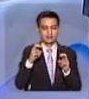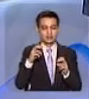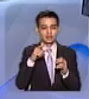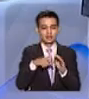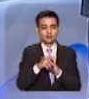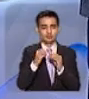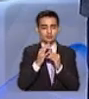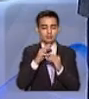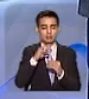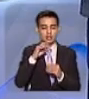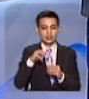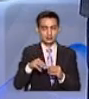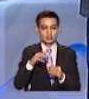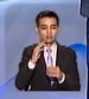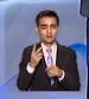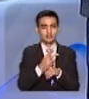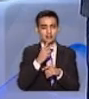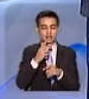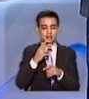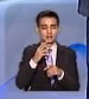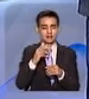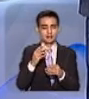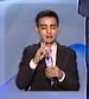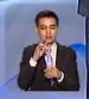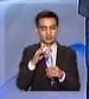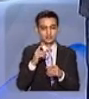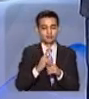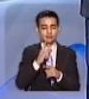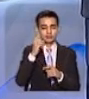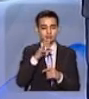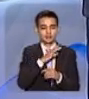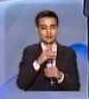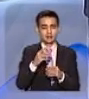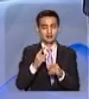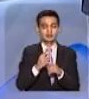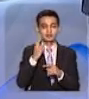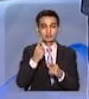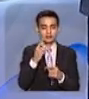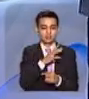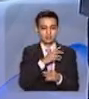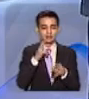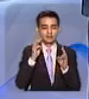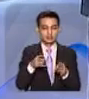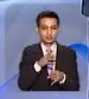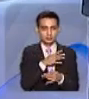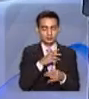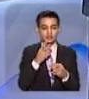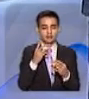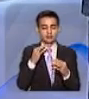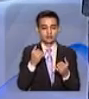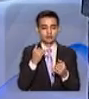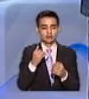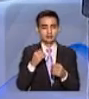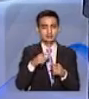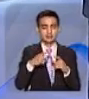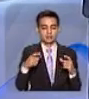марта. Это вторая попытка полета на МКС космонавтов. Предыдущий запуск был неудачным. Экипаж уже сдал контрольные экзамены